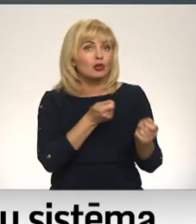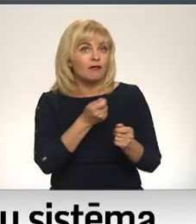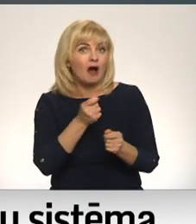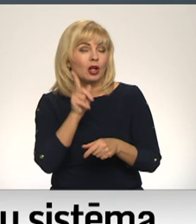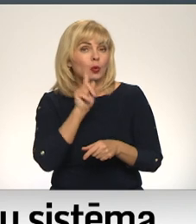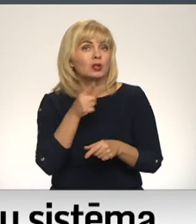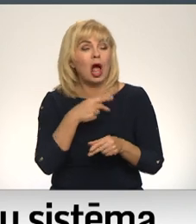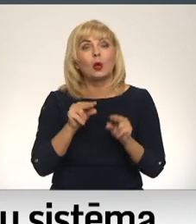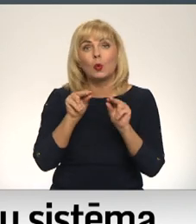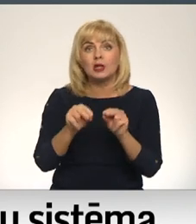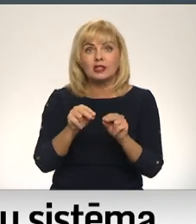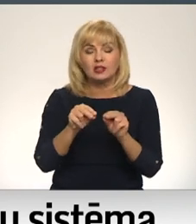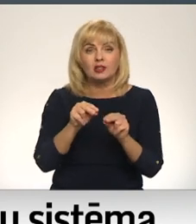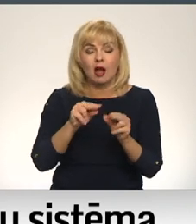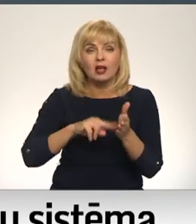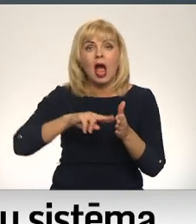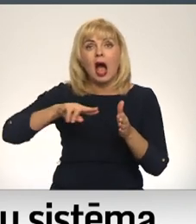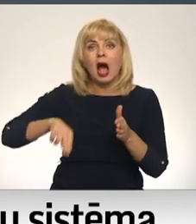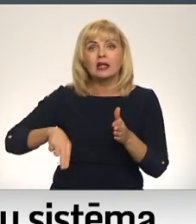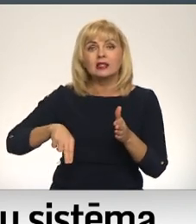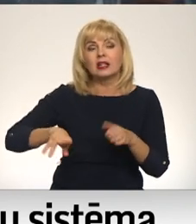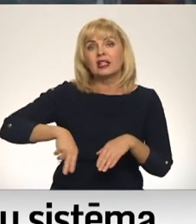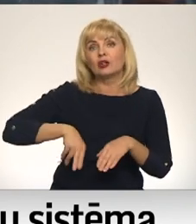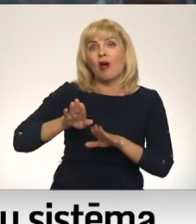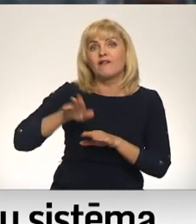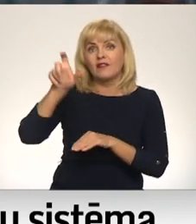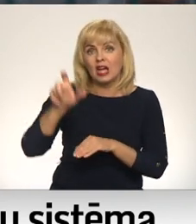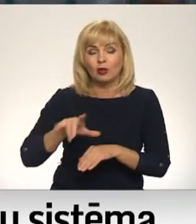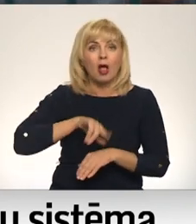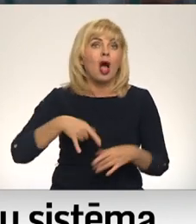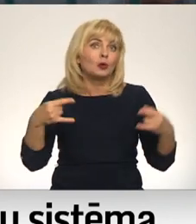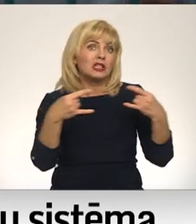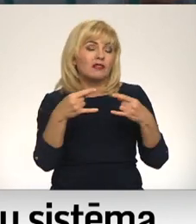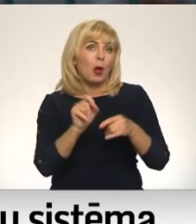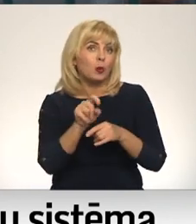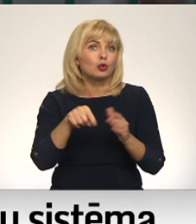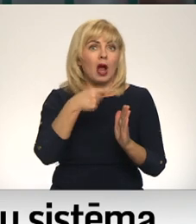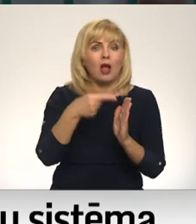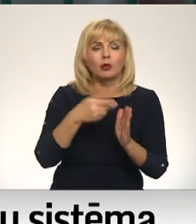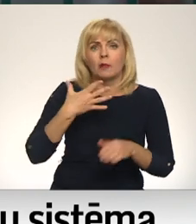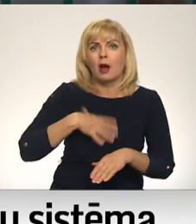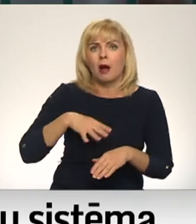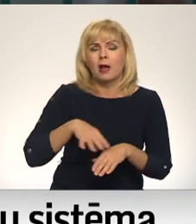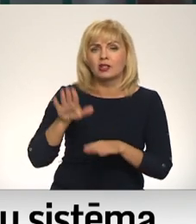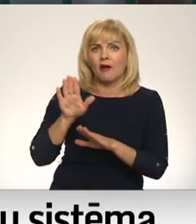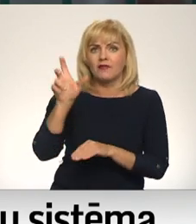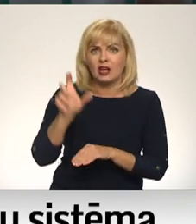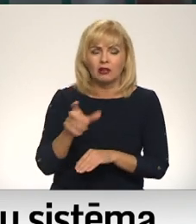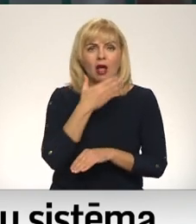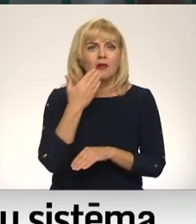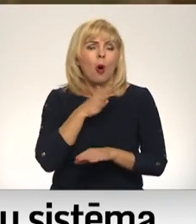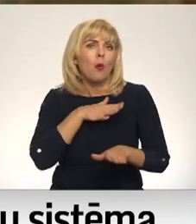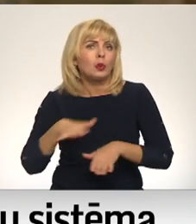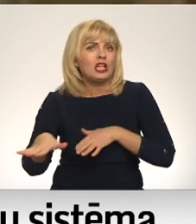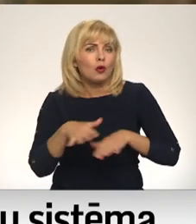laiku uzticēta atstādinātā direktora vietniecei. Uz Latvijas televīzijas jautājumu, kāpēc kā vietniece viņa nav